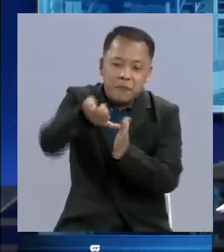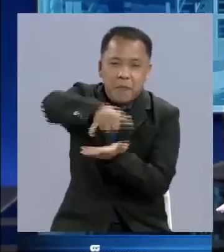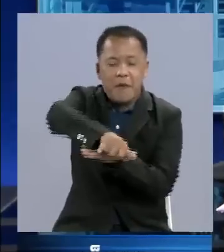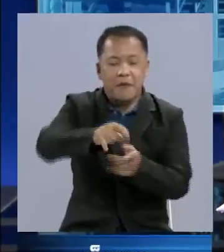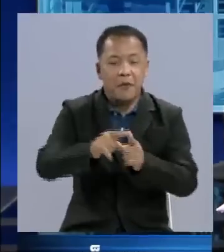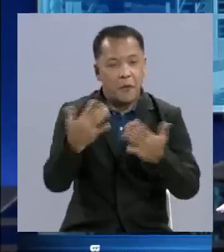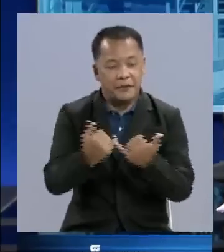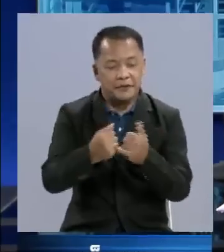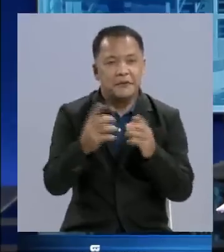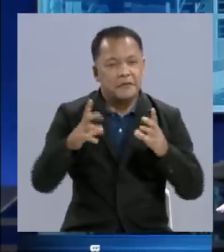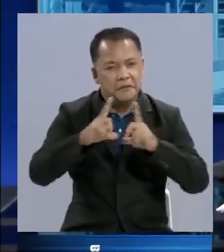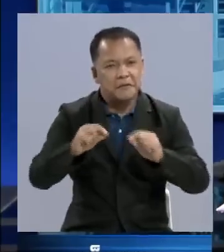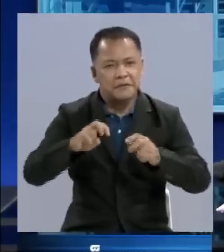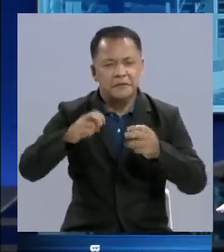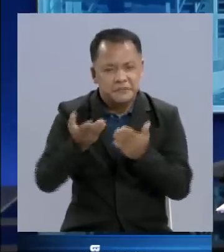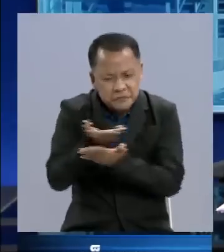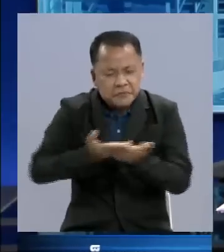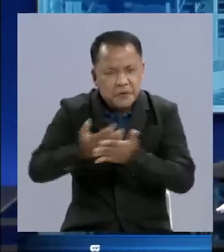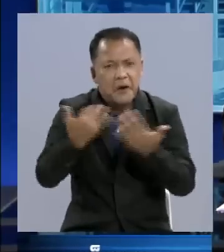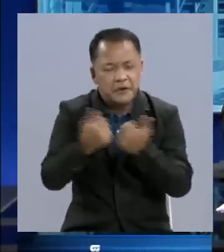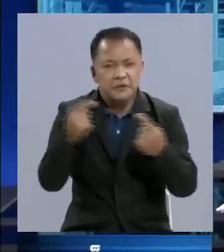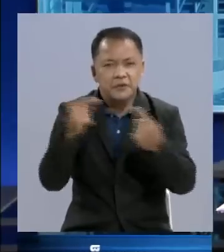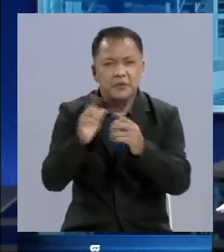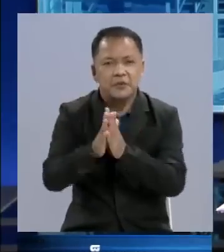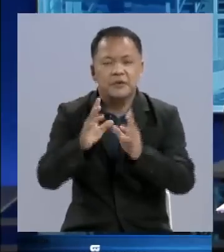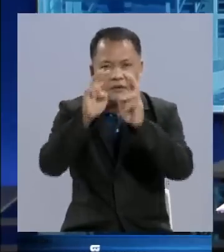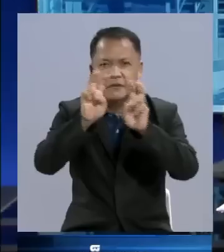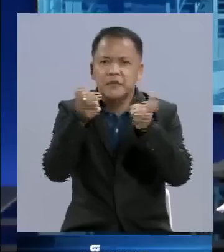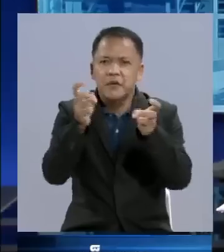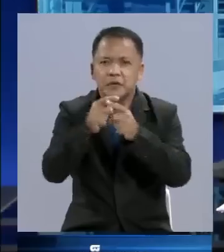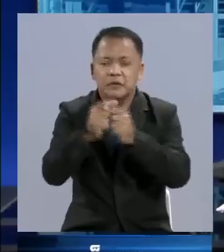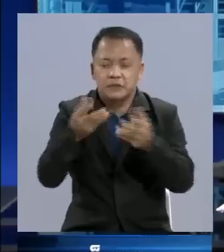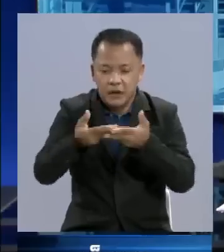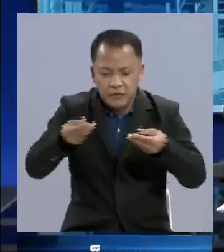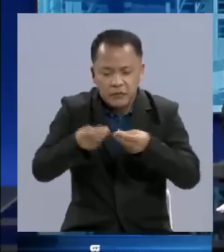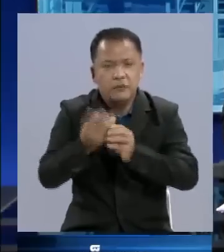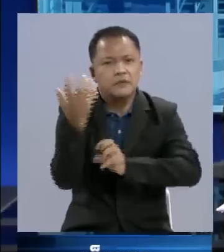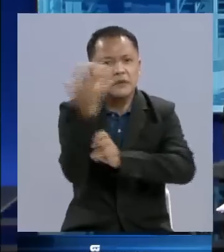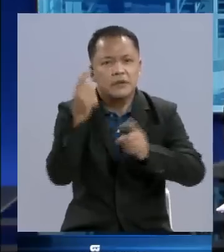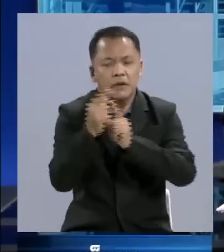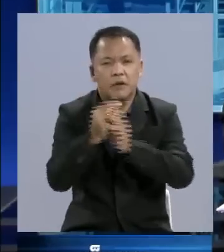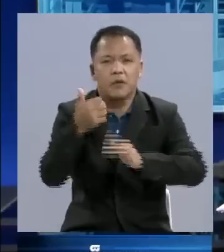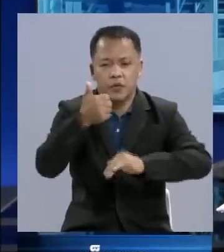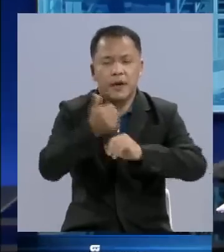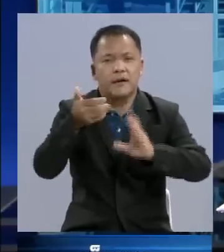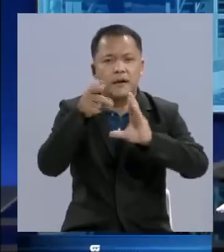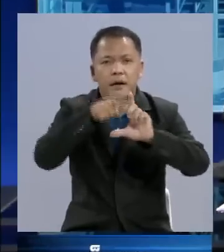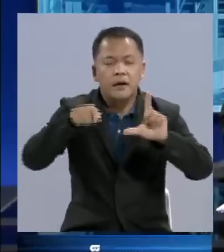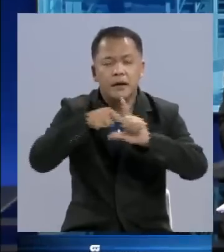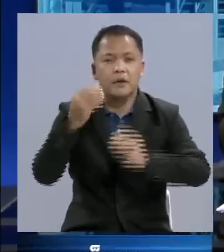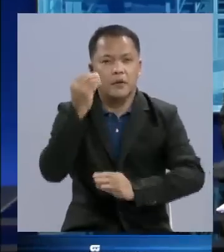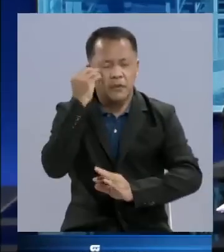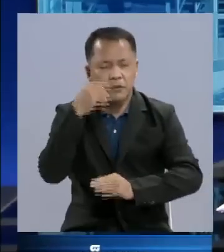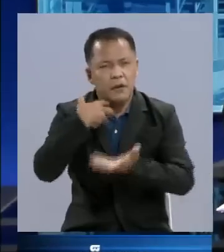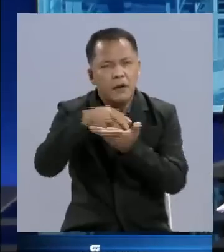ครับเพราะตอนนี้มีหลายเรื่องที่ต้องพิจารณากันนะฮะโดยเฉพาะอย่างยิ่งประเด็นเรื่องของการถือหุ้นสื ่อ ของคุณพิธาลิ้มเจริญรัตน์หลายคนบอกท